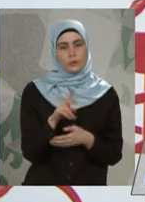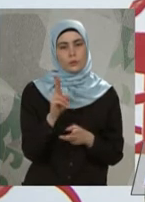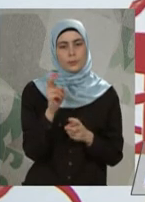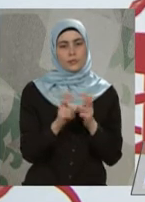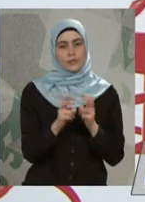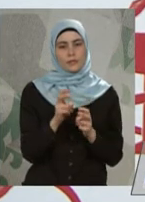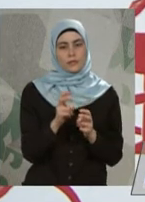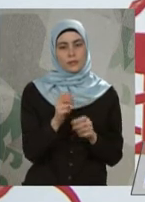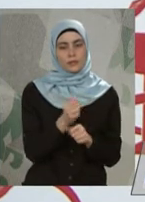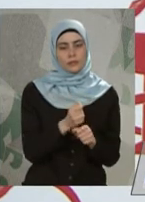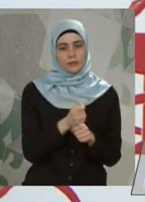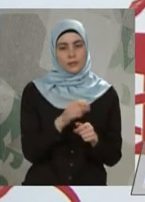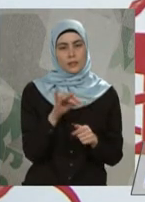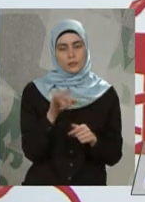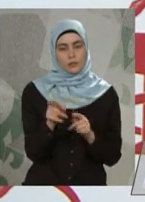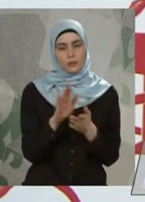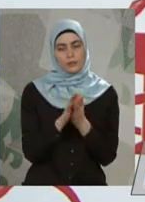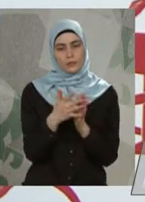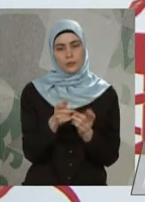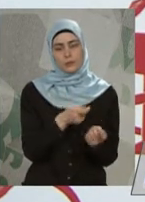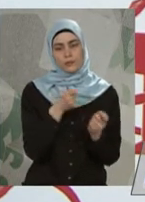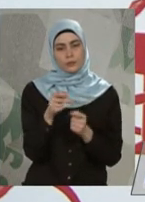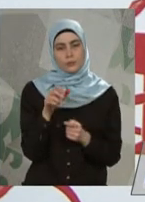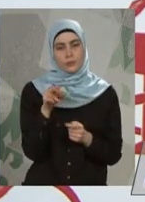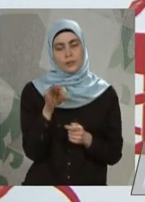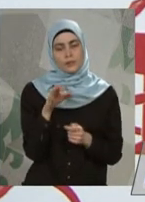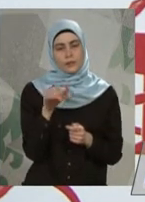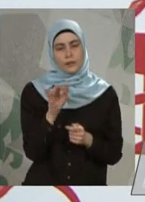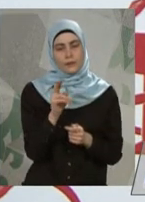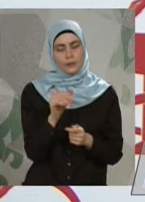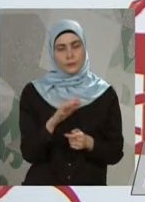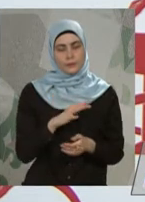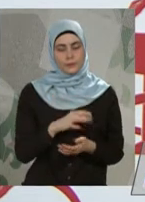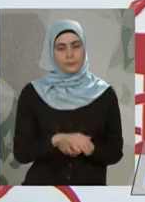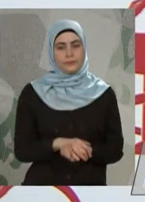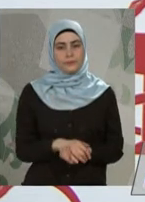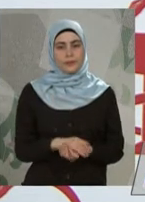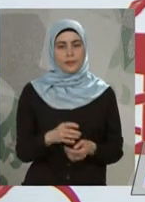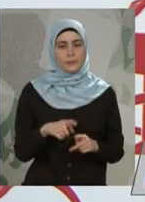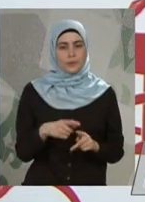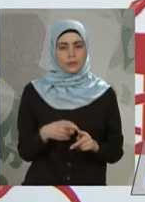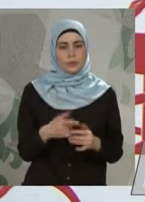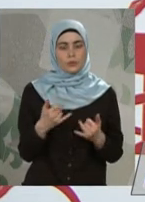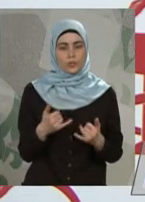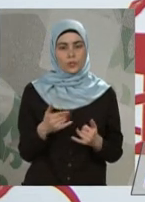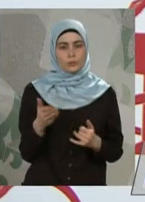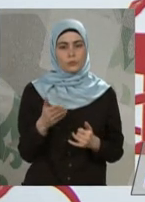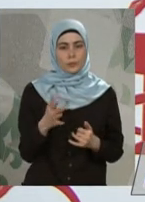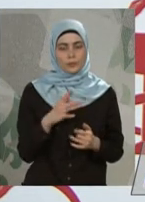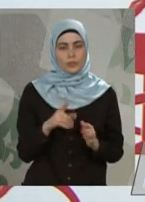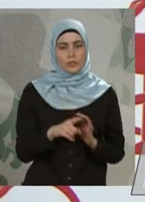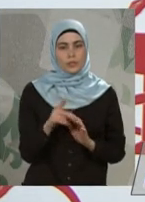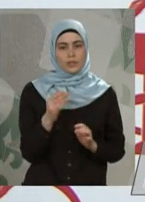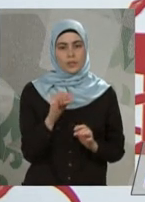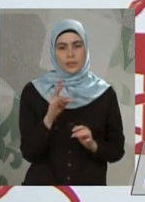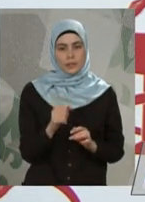производителем. Вот именно на этот момент и в своем послании президент заострил внимание, то, что методика расчета начальной цены, которая